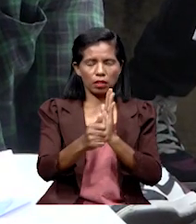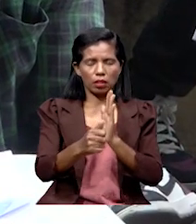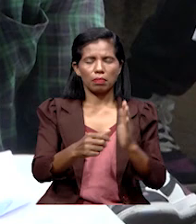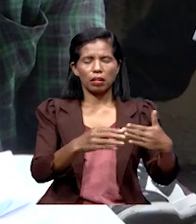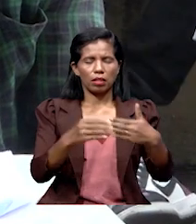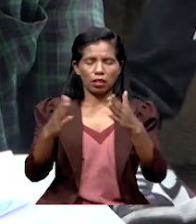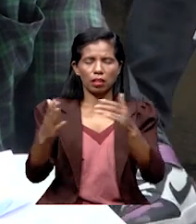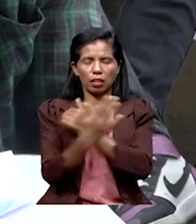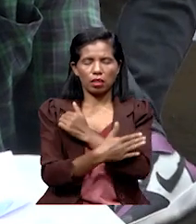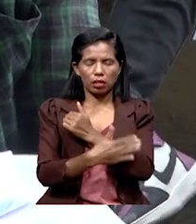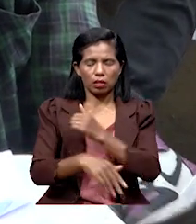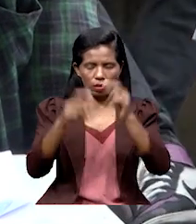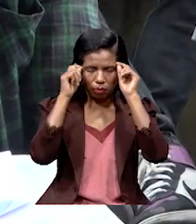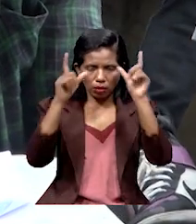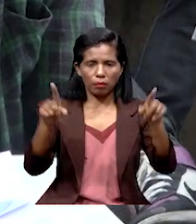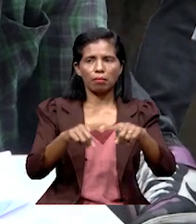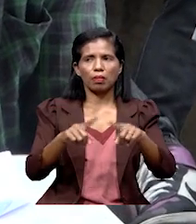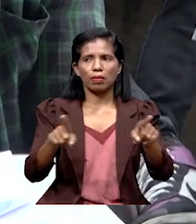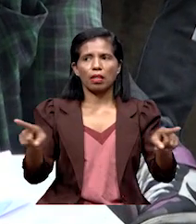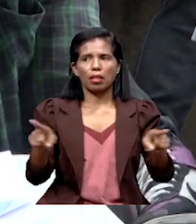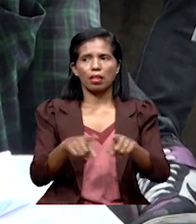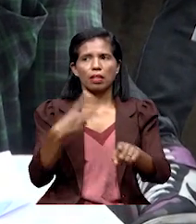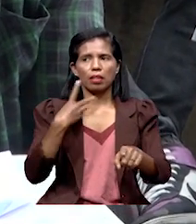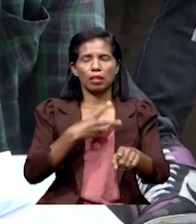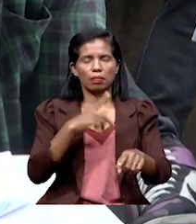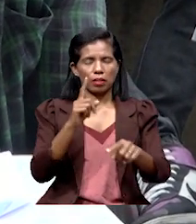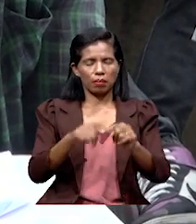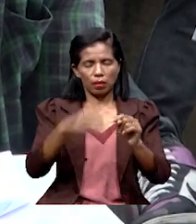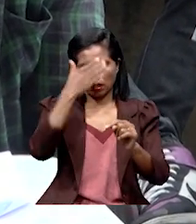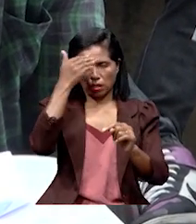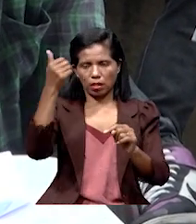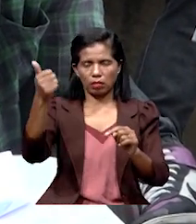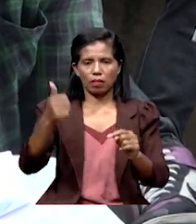of Timor Leste dene mebe anesan ita mos la bela lua kata